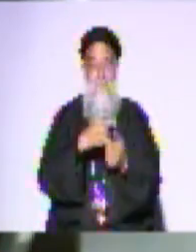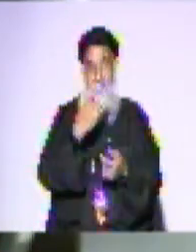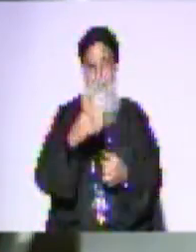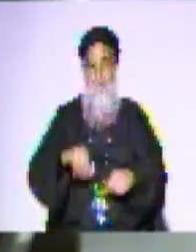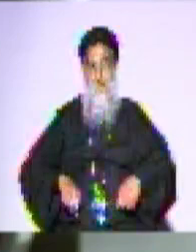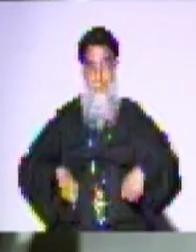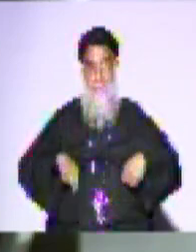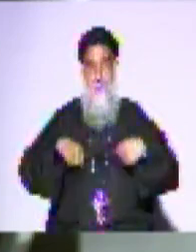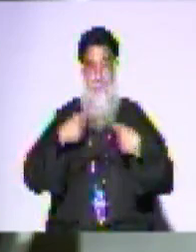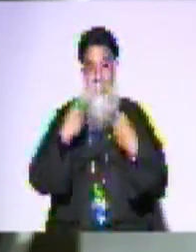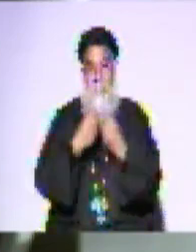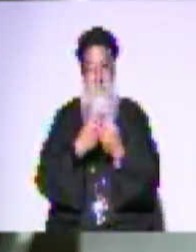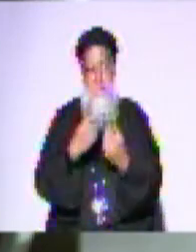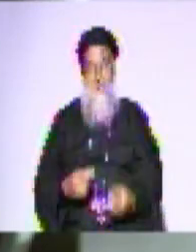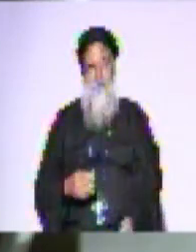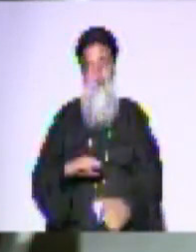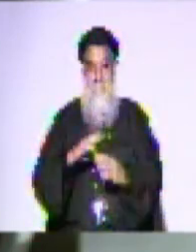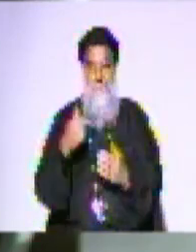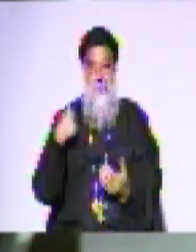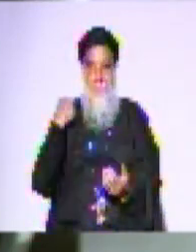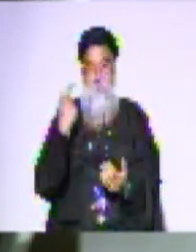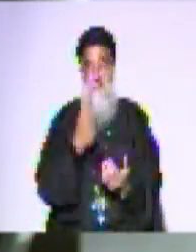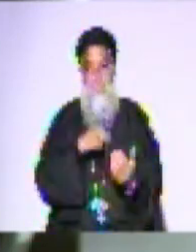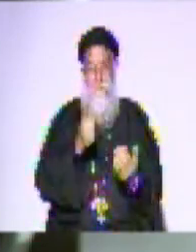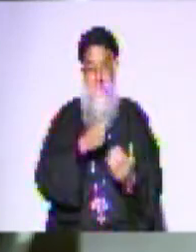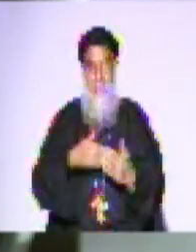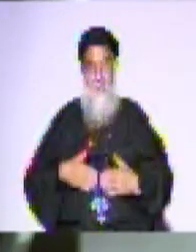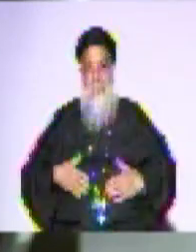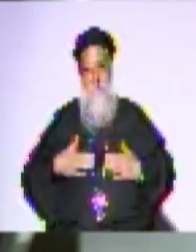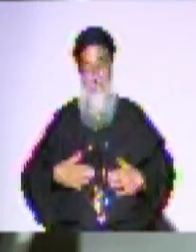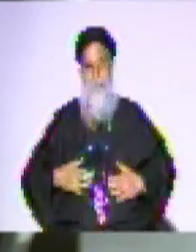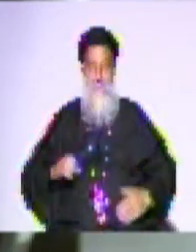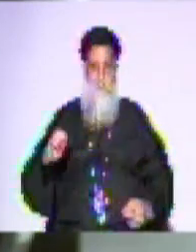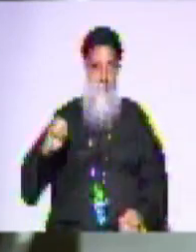تعيش ربنا يخليك. في أنجيل يوحنا